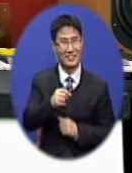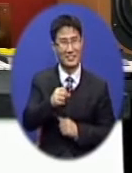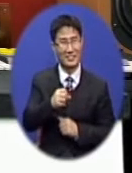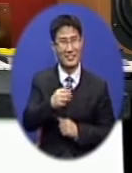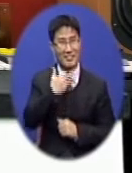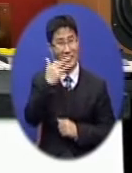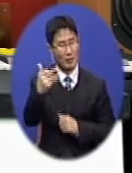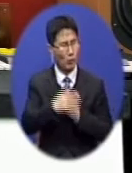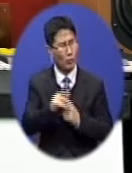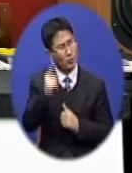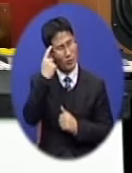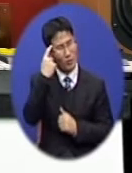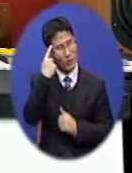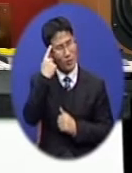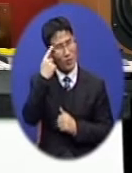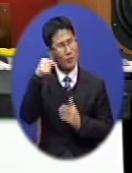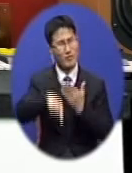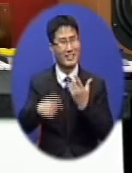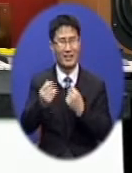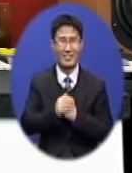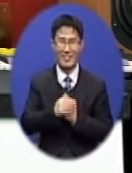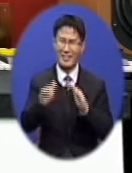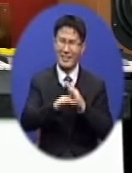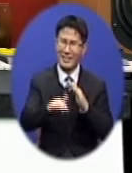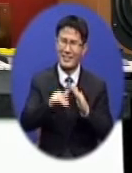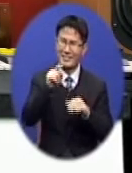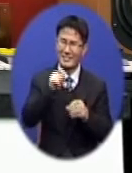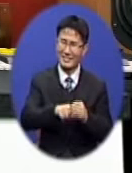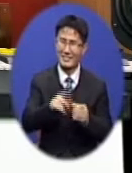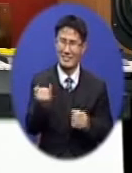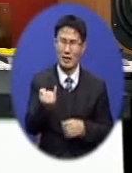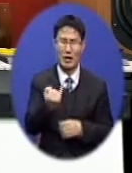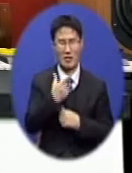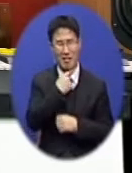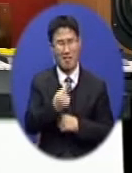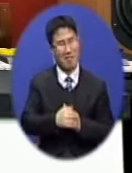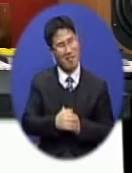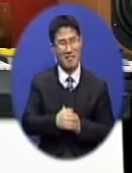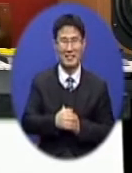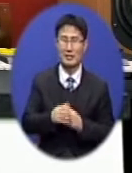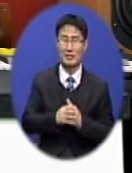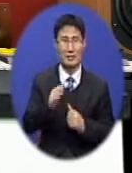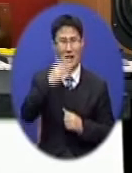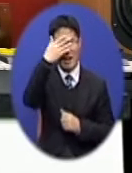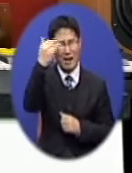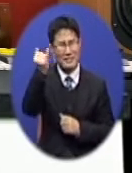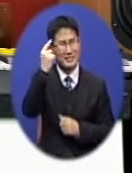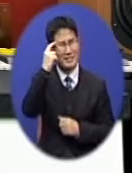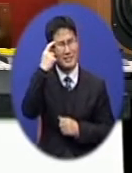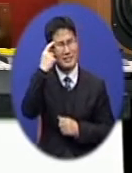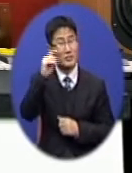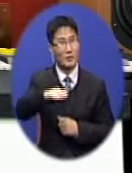어떻게 저런 생각 다 하지? 18이라도 성숙하죠. 가정적인 여자를 좋아한다. 그러게 말이에요. 네. 벌써 할머니